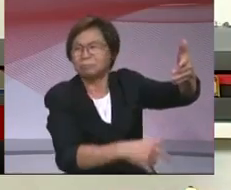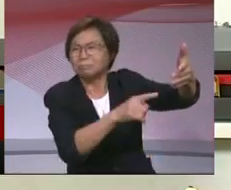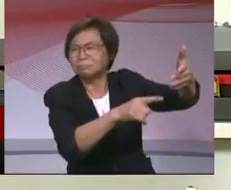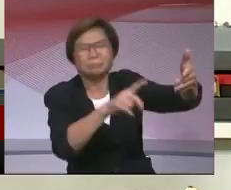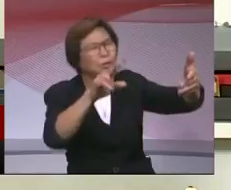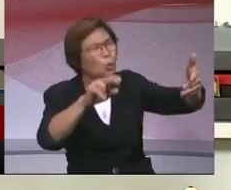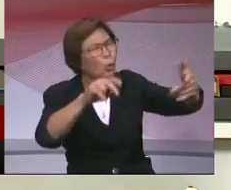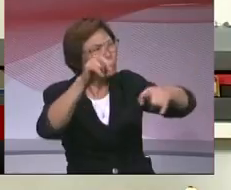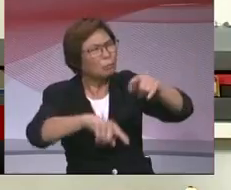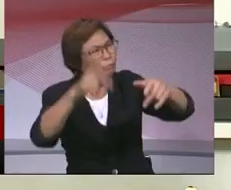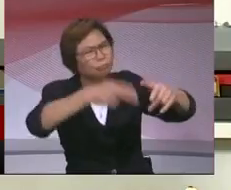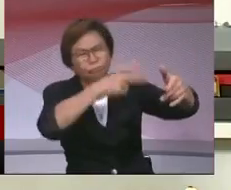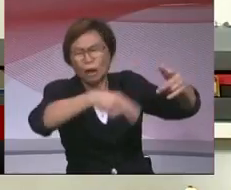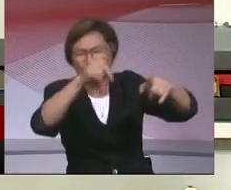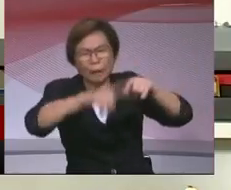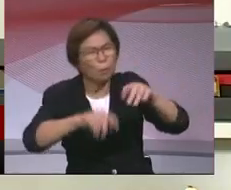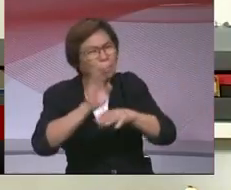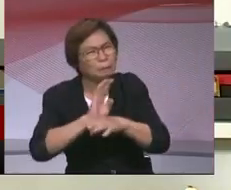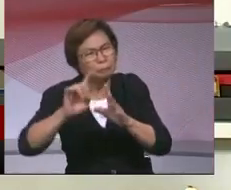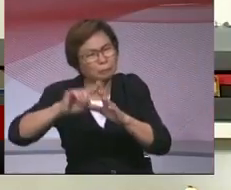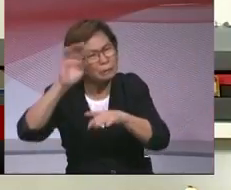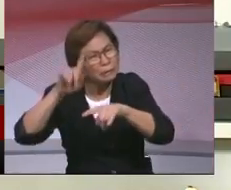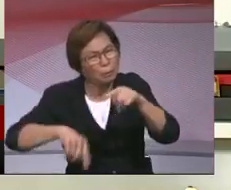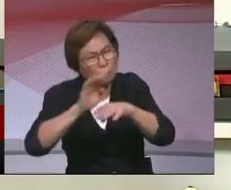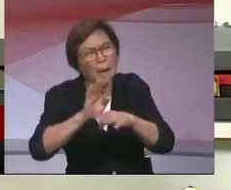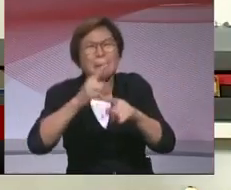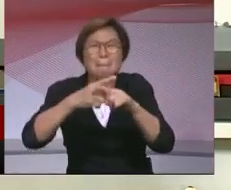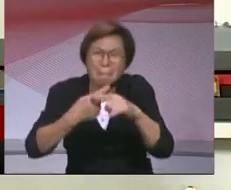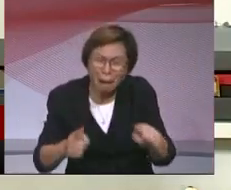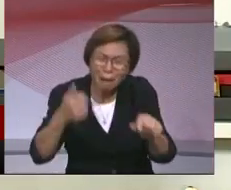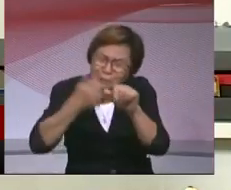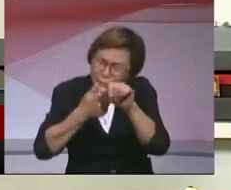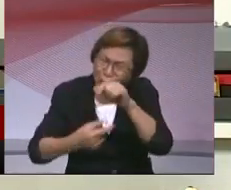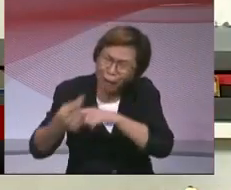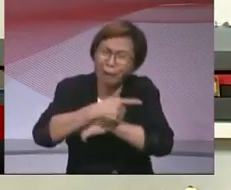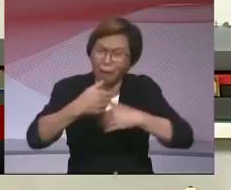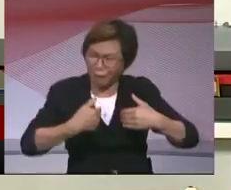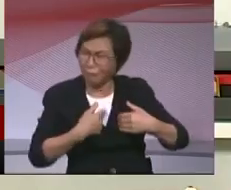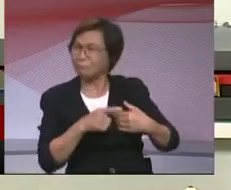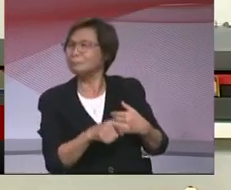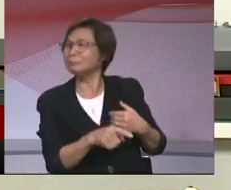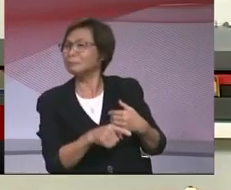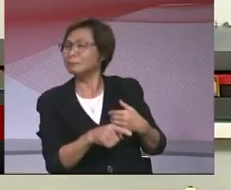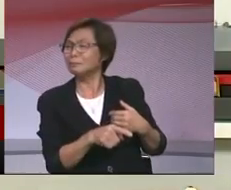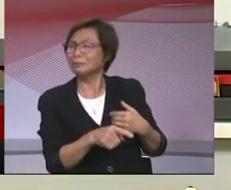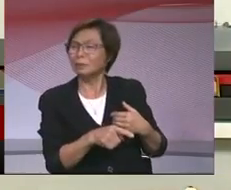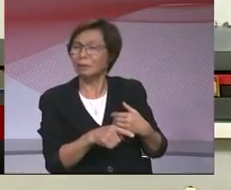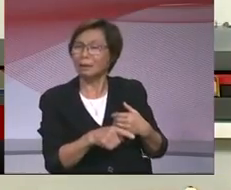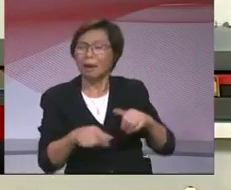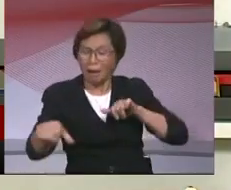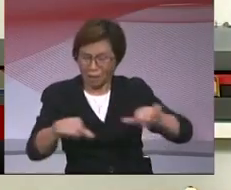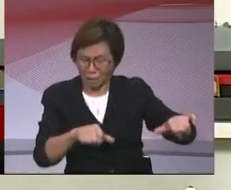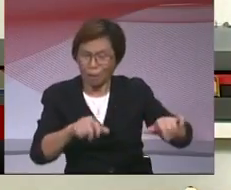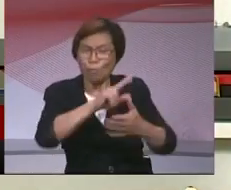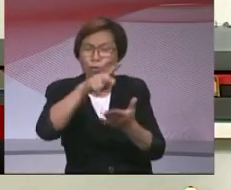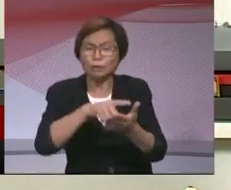senarai terlarang, tapi hampir setiap hari masih lagi terdapat kes-kes yang melibatkan aktiviti